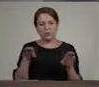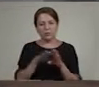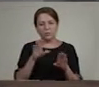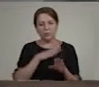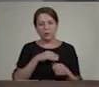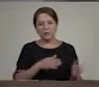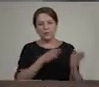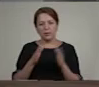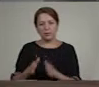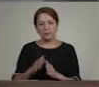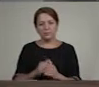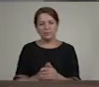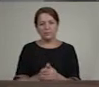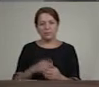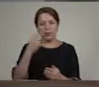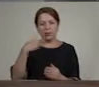Keyingisi